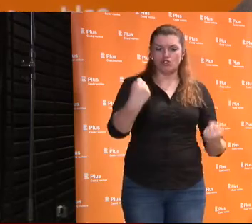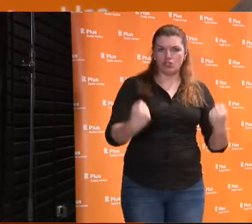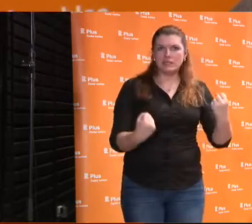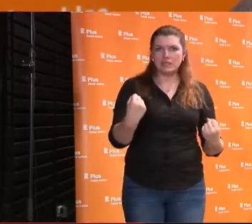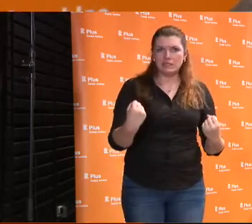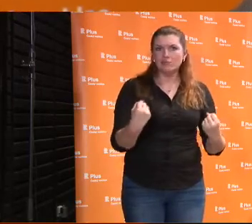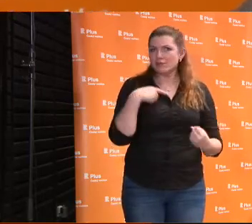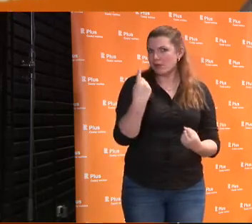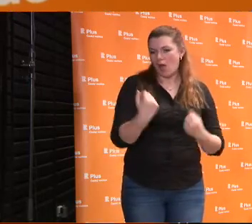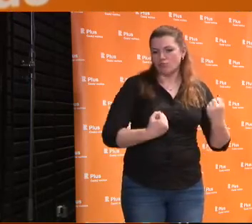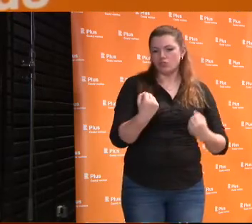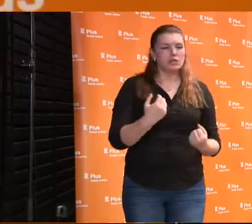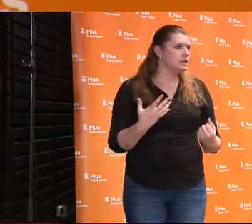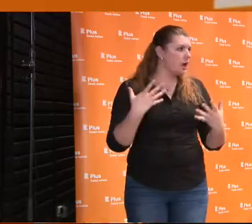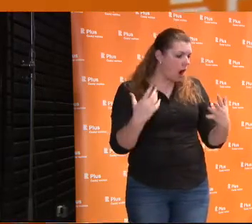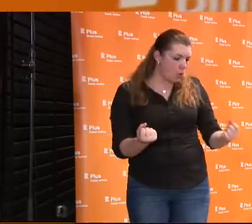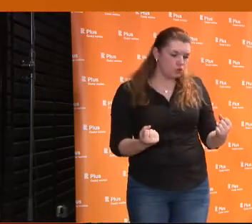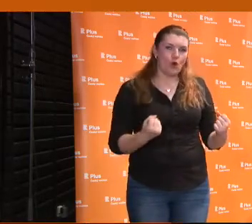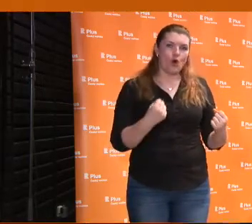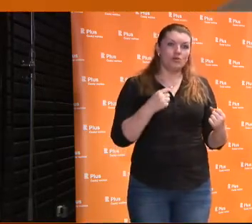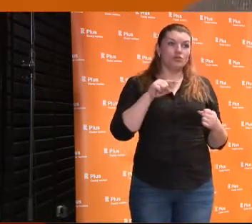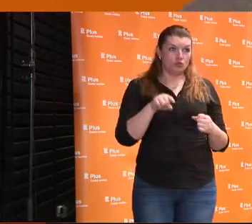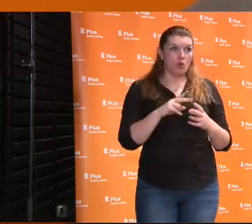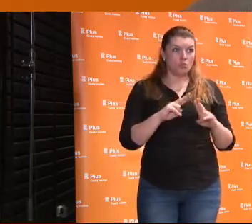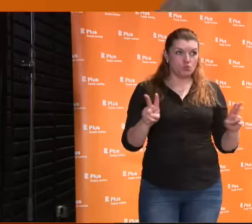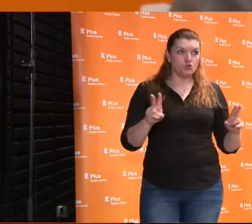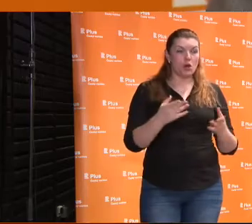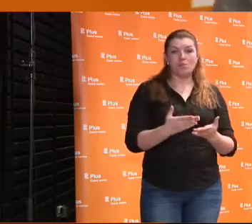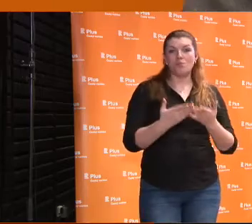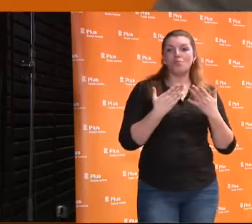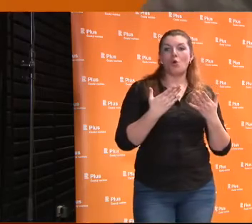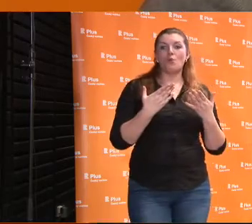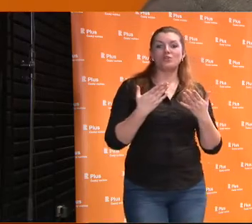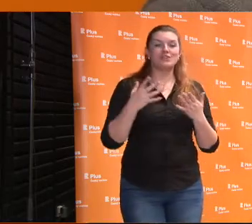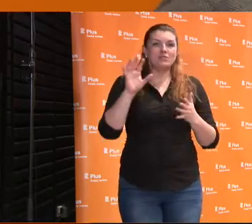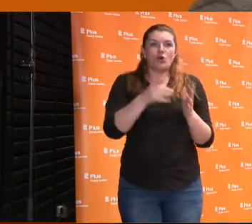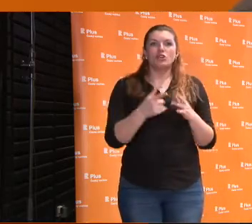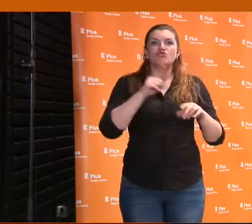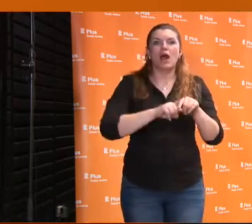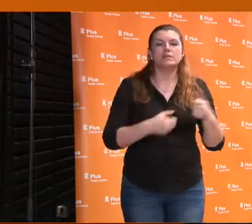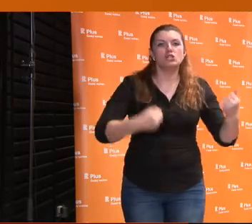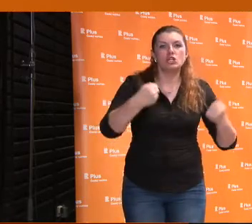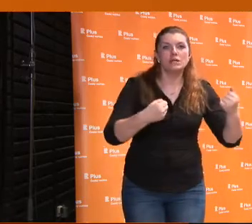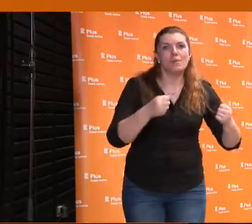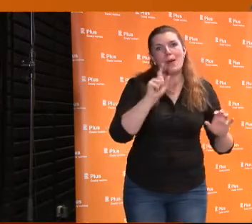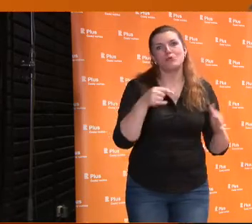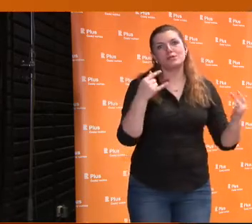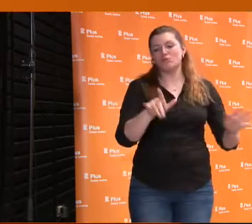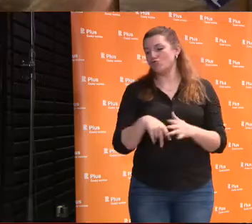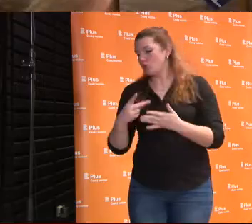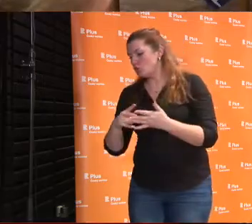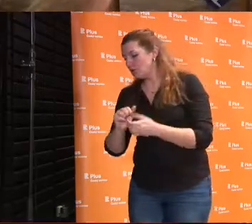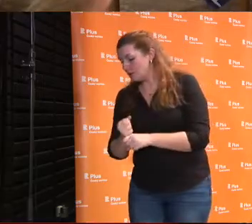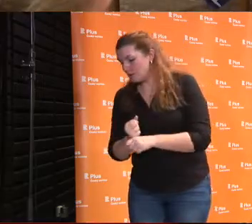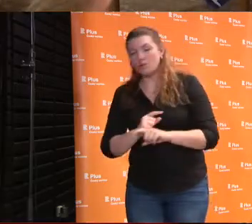nebo dopravní prostředky. Pardon, samořiditelná auta, která vlastně nám umožní pravděpodobně ten čas, který teď trávíme řízením aut, trávit úplně jinak. Pak to třeba může být